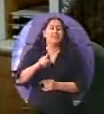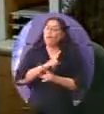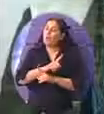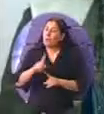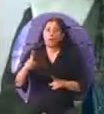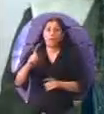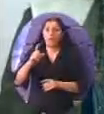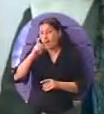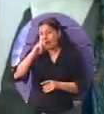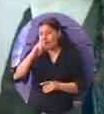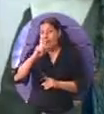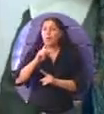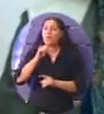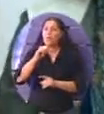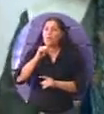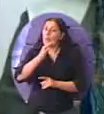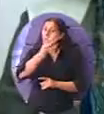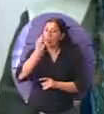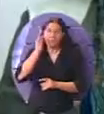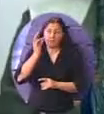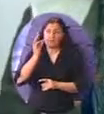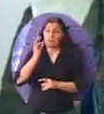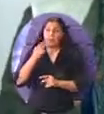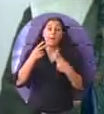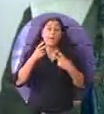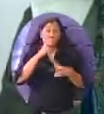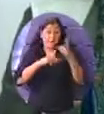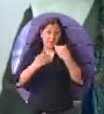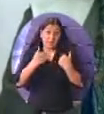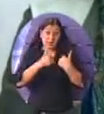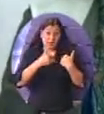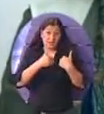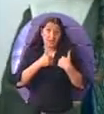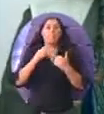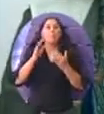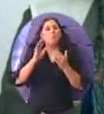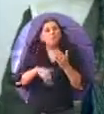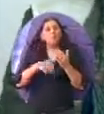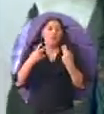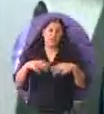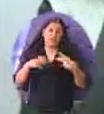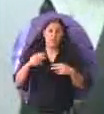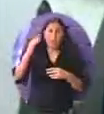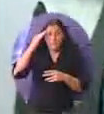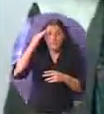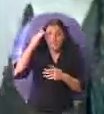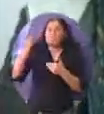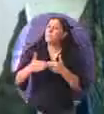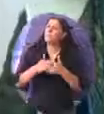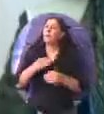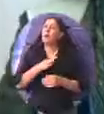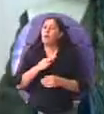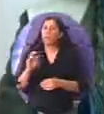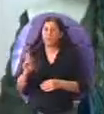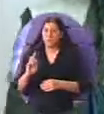ולא ערבייה. כשהיא מדברת איתי יש הרבה פחות חשש. יש פחות חשש שאני מכירה את הבעל שלה.